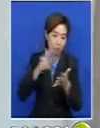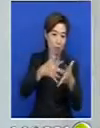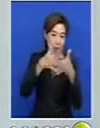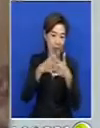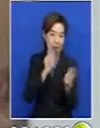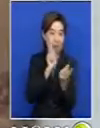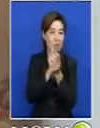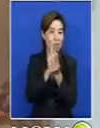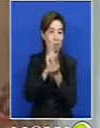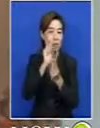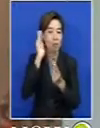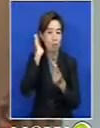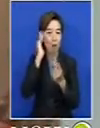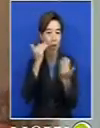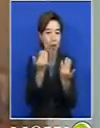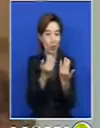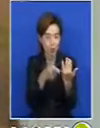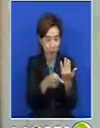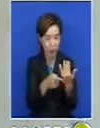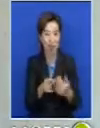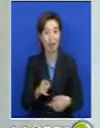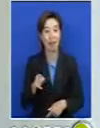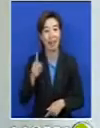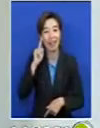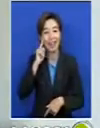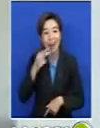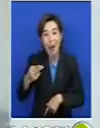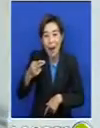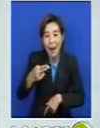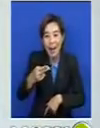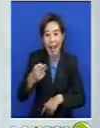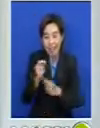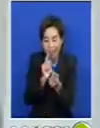ได้เจอลูกชายคนโตแล้วยังได้เยี่ยมหลานที่เพิ่งลืมตาดูโลกเมื่อช่วงต้นปีด้วย